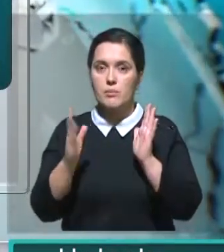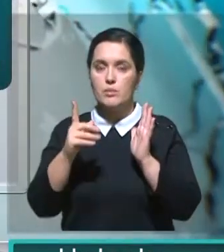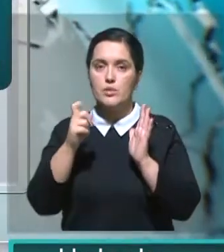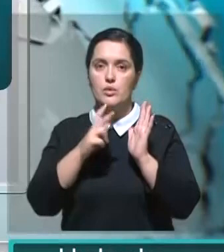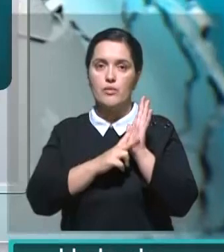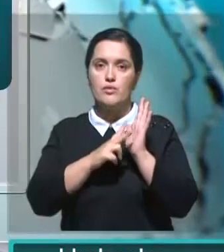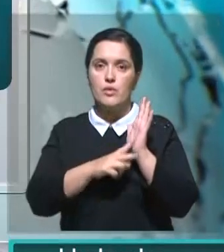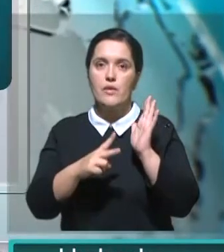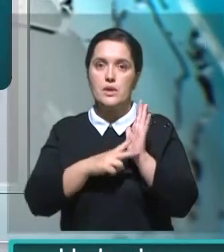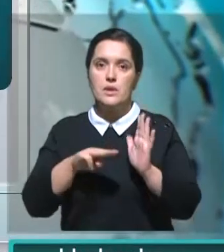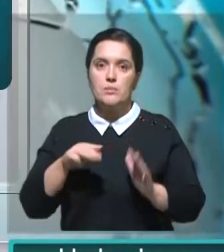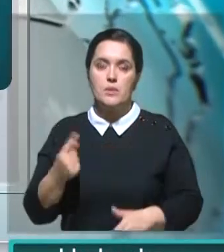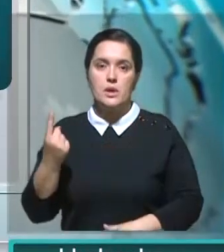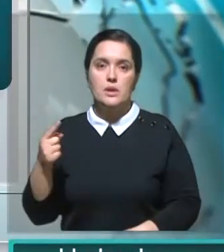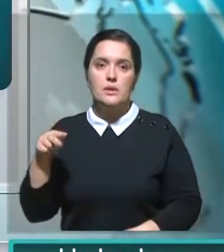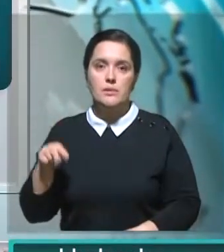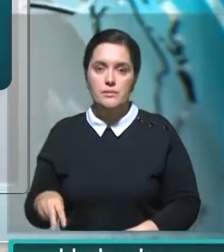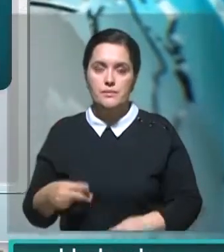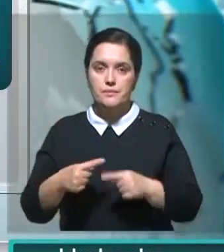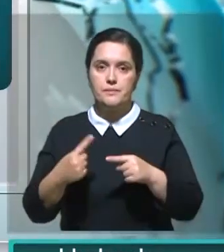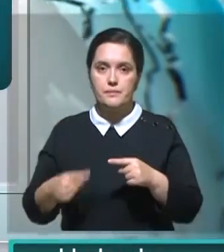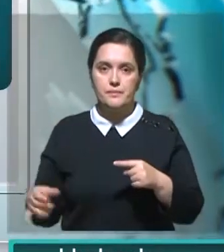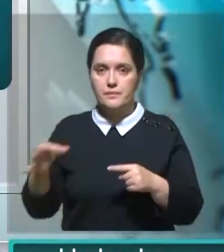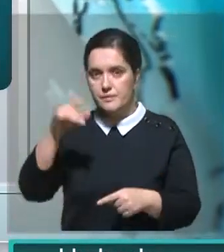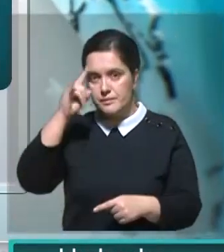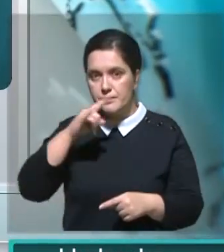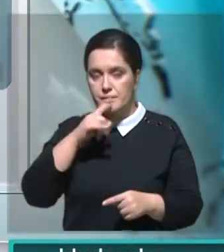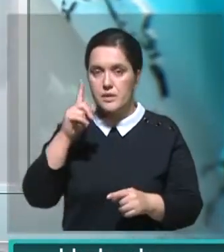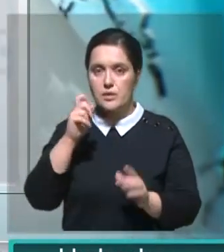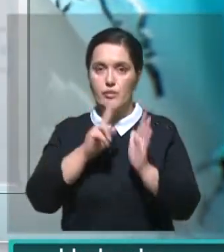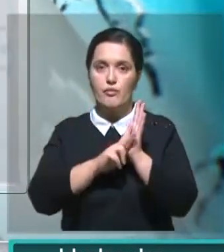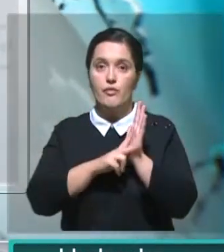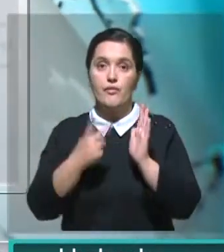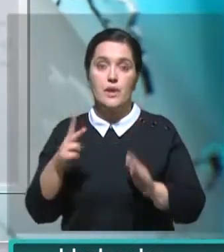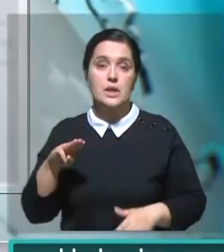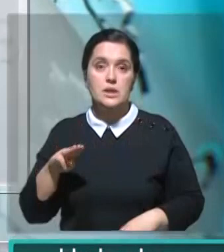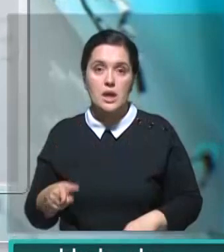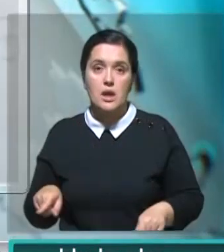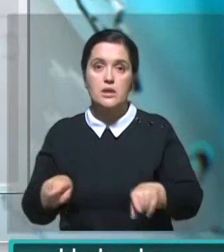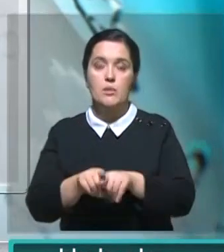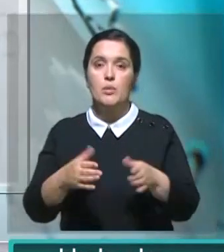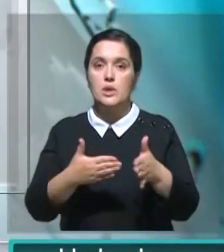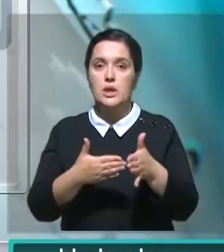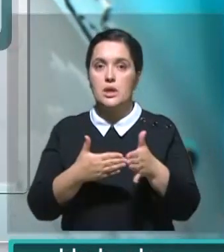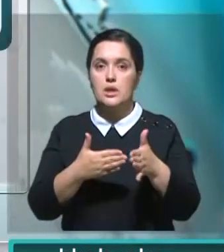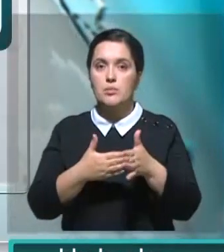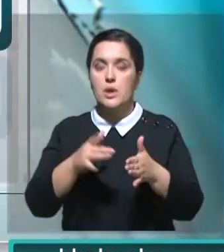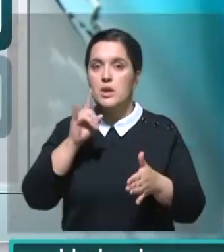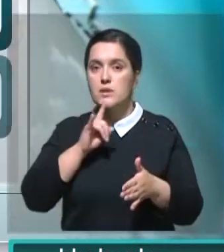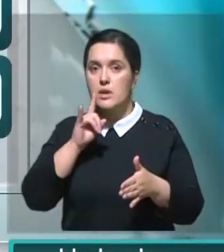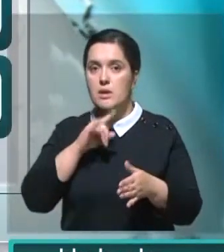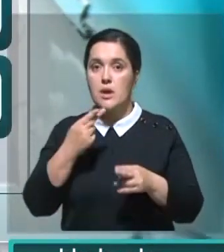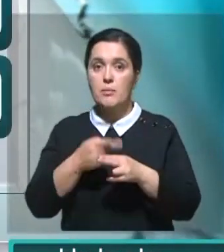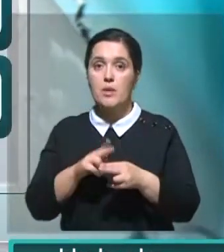АИ-92 составляют 187 тенге за литр. В других регионах 182 тенге. И также установлен лимит